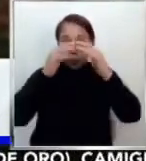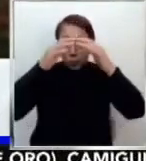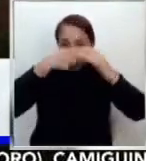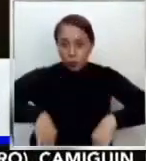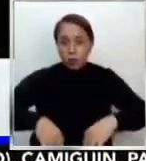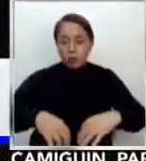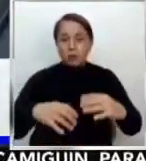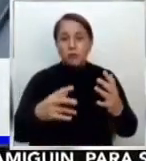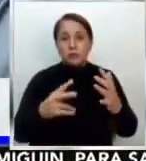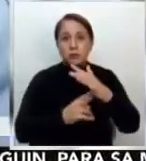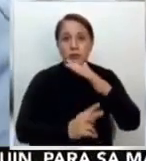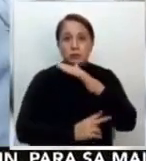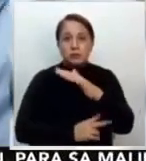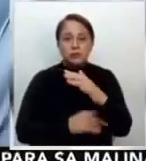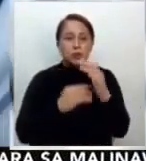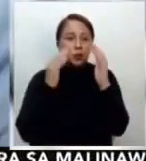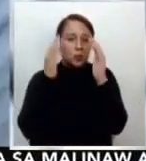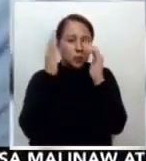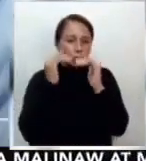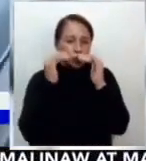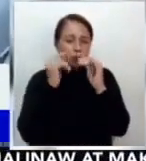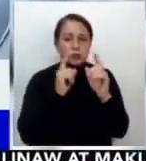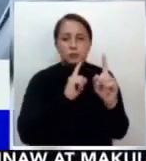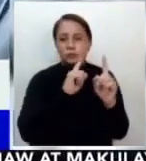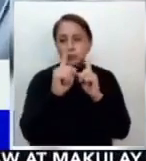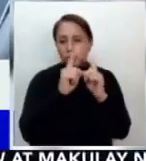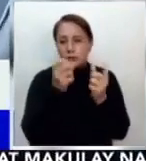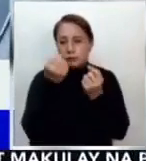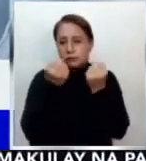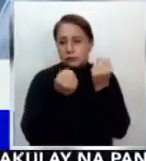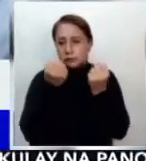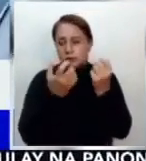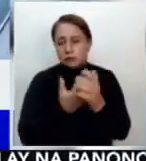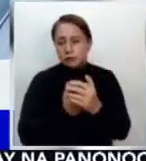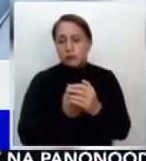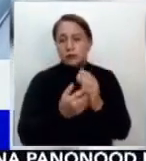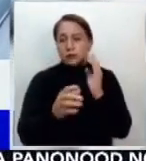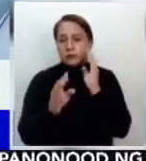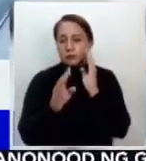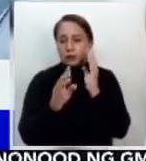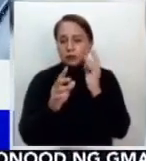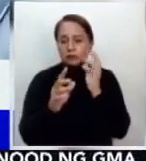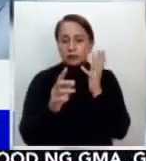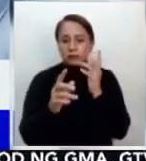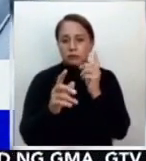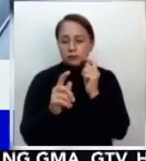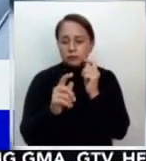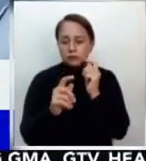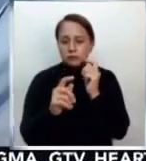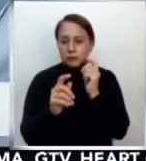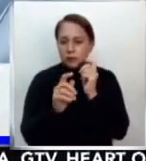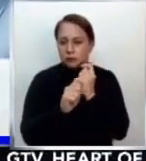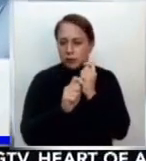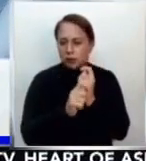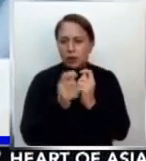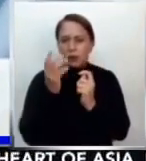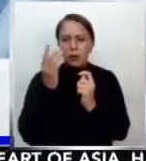Sana makausap yung driver ng truck, anong dump truck, kung bakit pumasok siya. Na alam naman niya